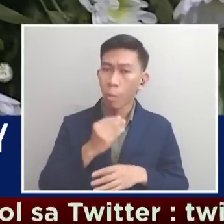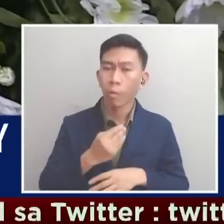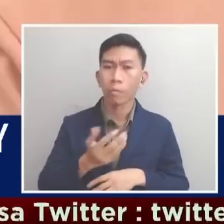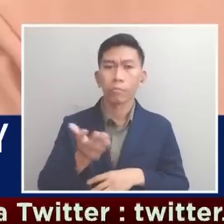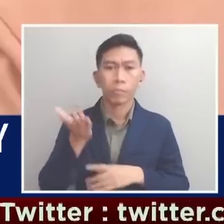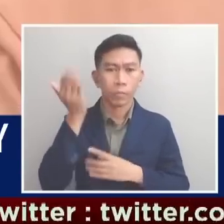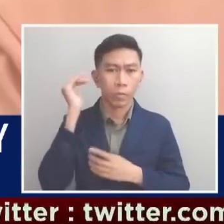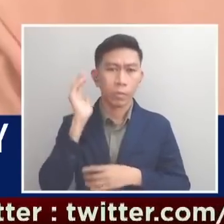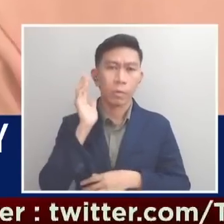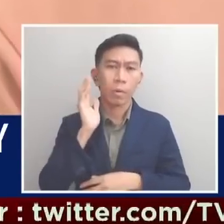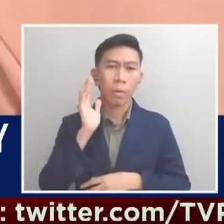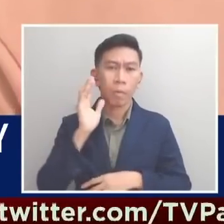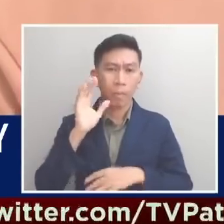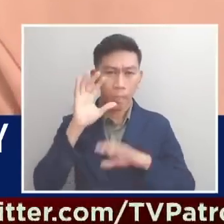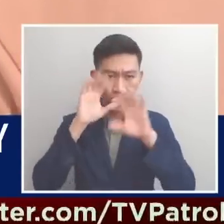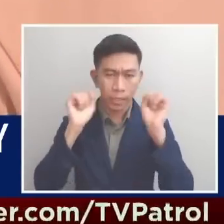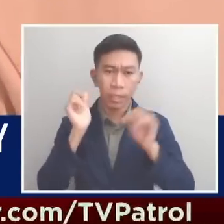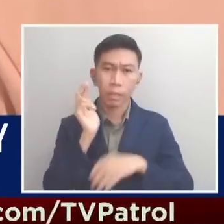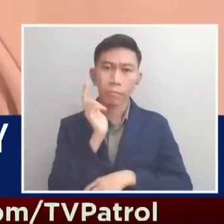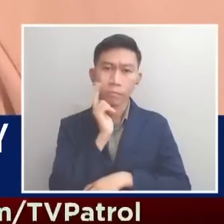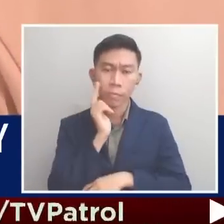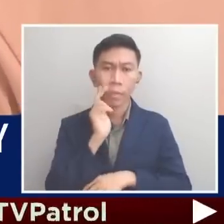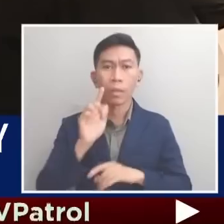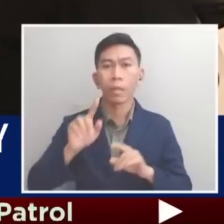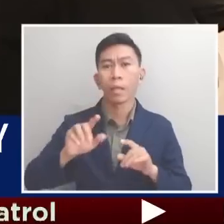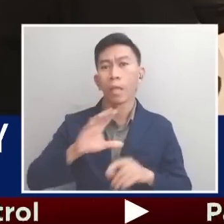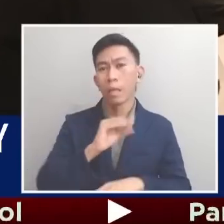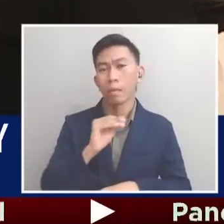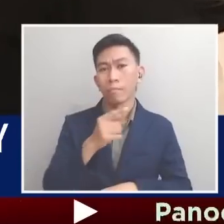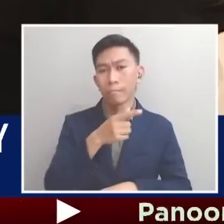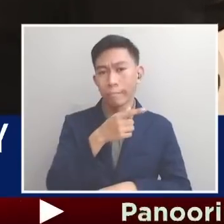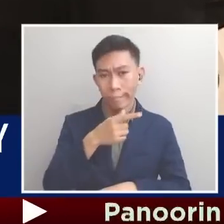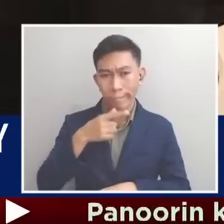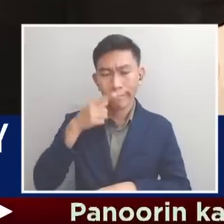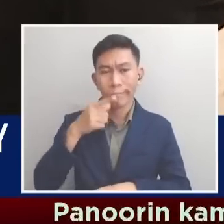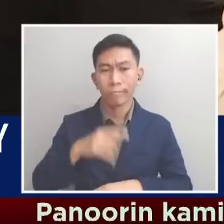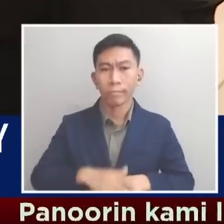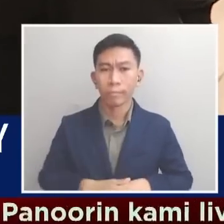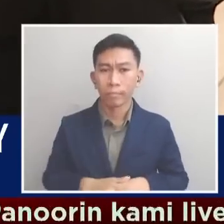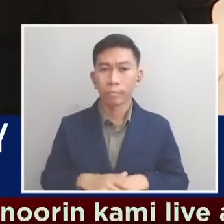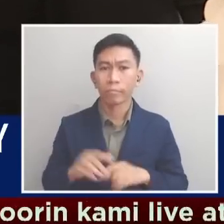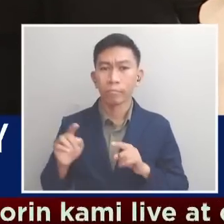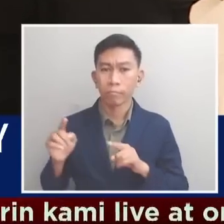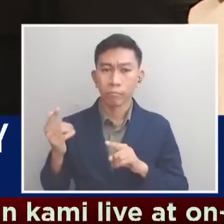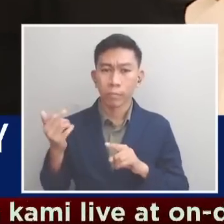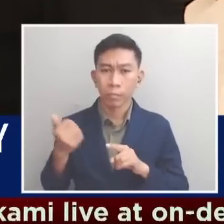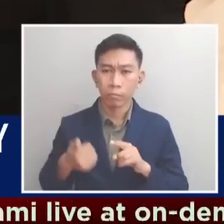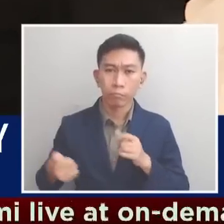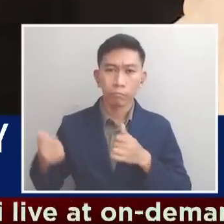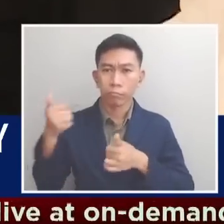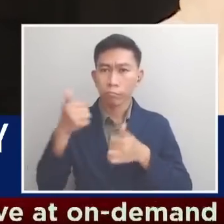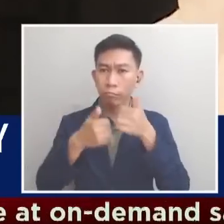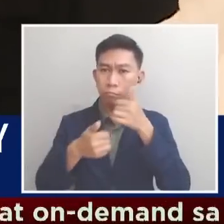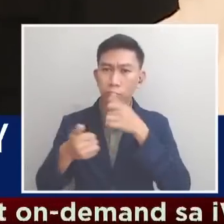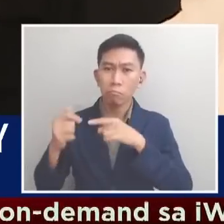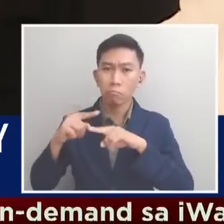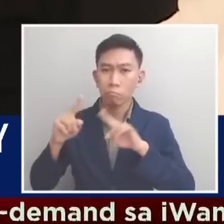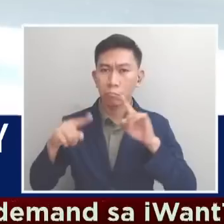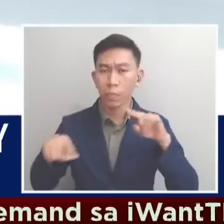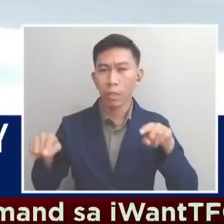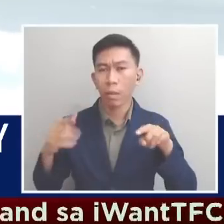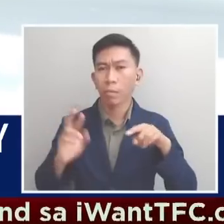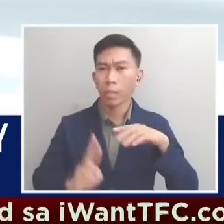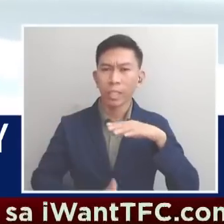Robredo. Sina AFP Chief General Andres Centino, Army Chief Lieutenant General Romeo Browner Jr. at retired Marine